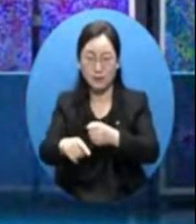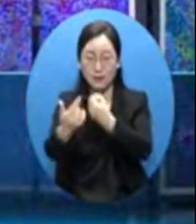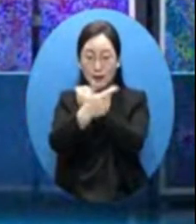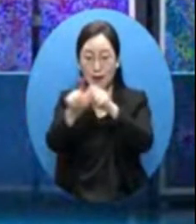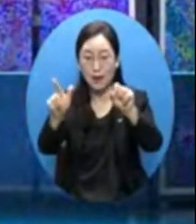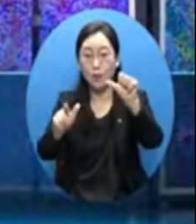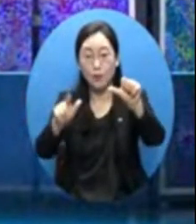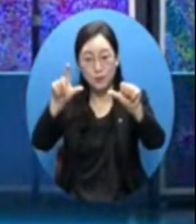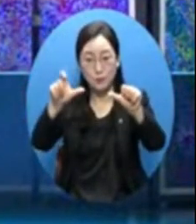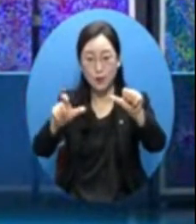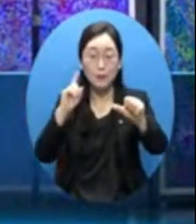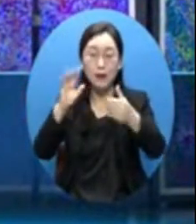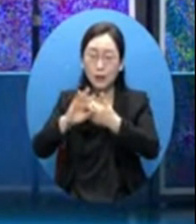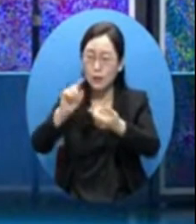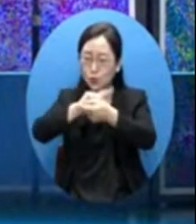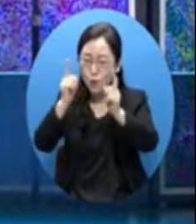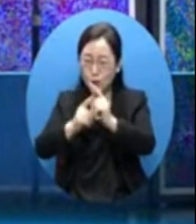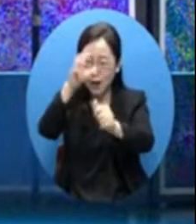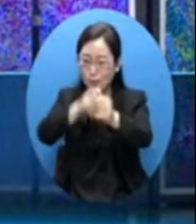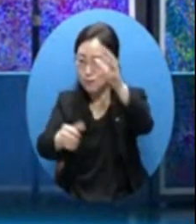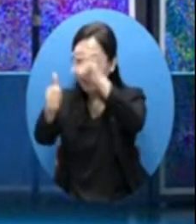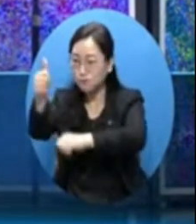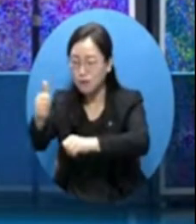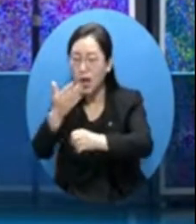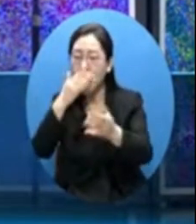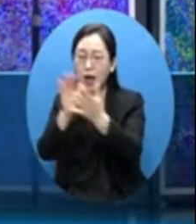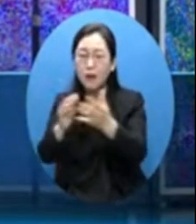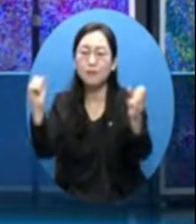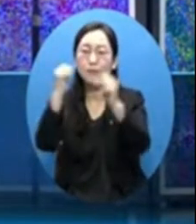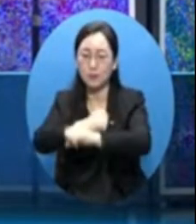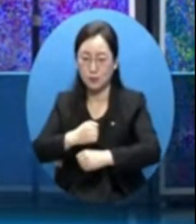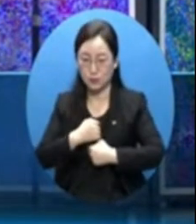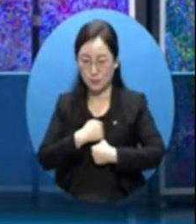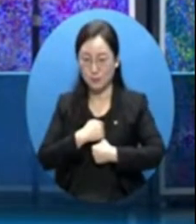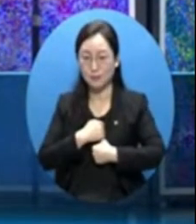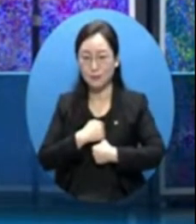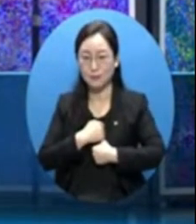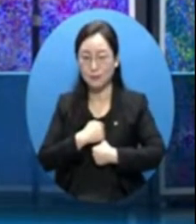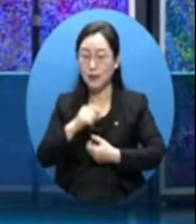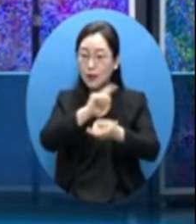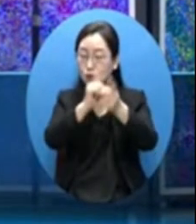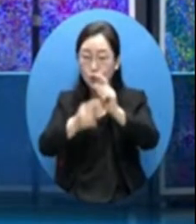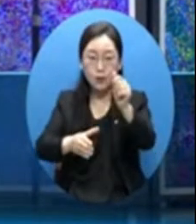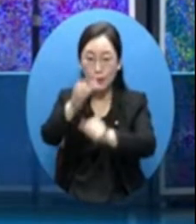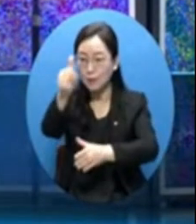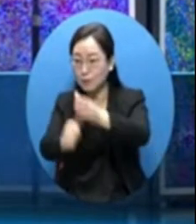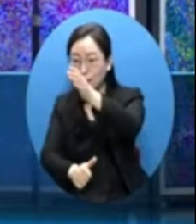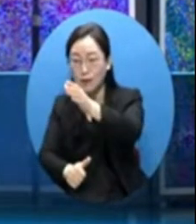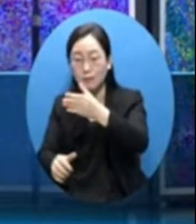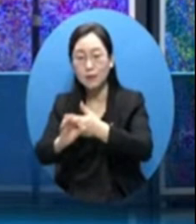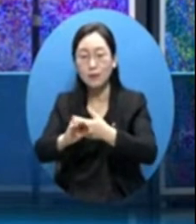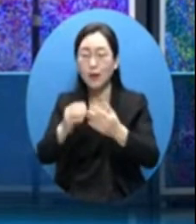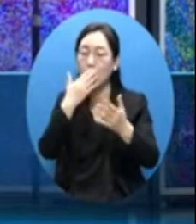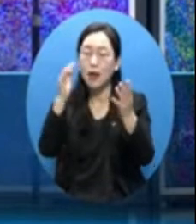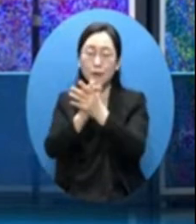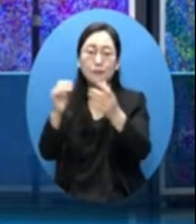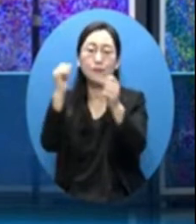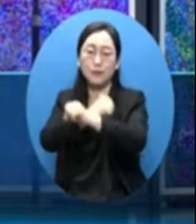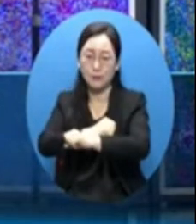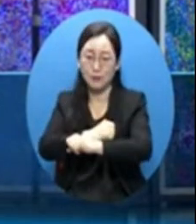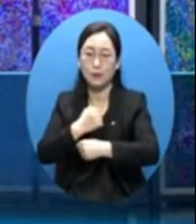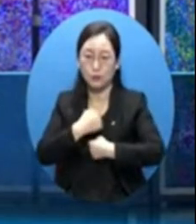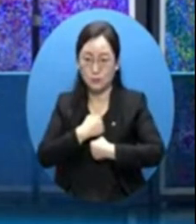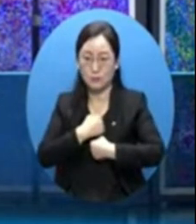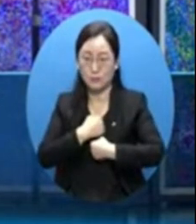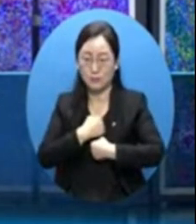만일 서로 물고 먹으면 피차 멸망할까 조심하라. 서로 물고 먹으면 피차 멸망할까 조심하라고 베드로